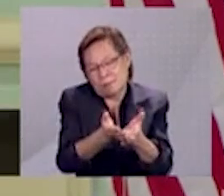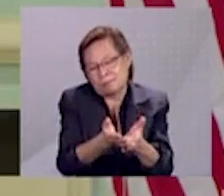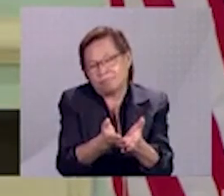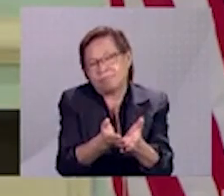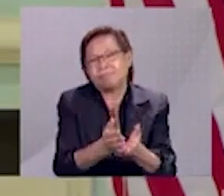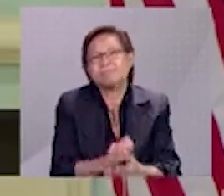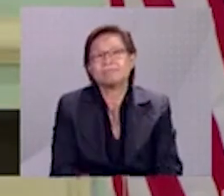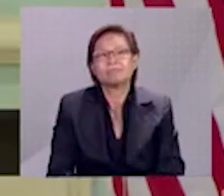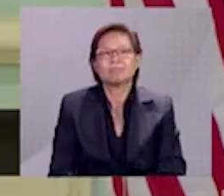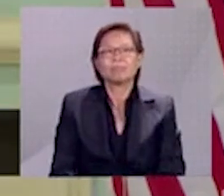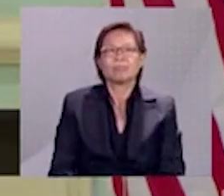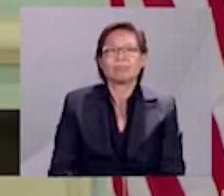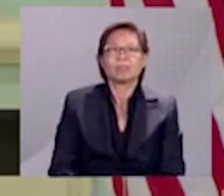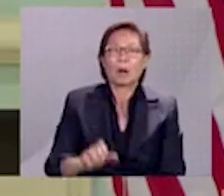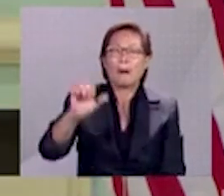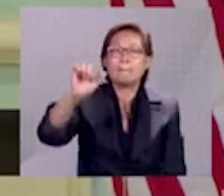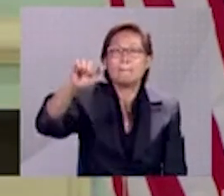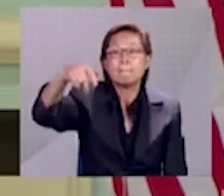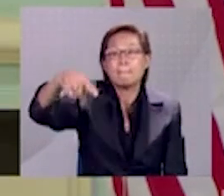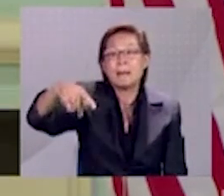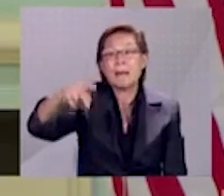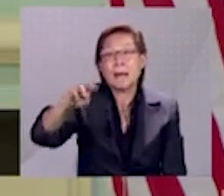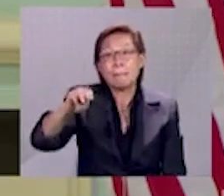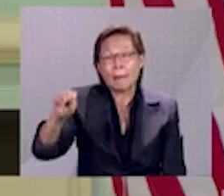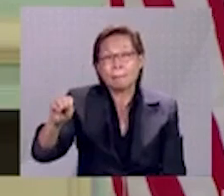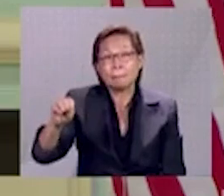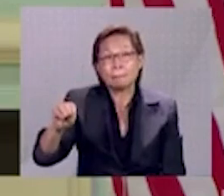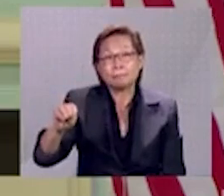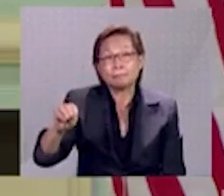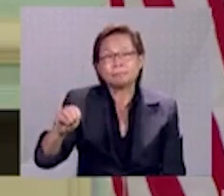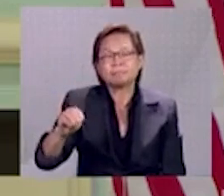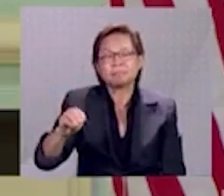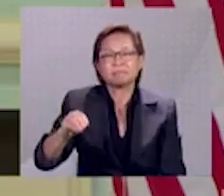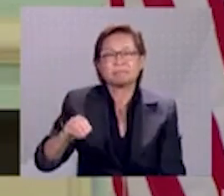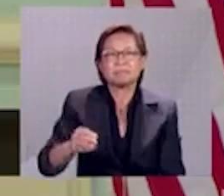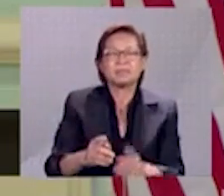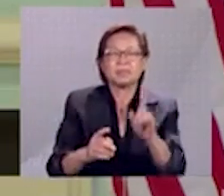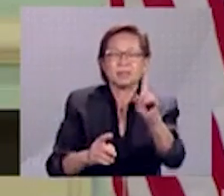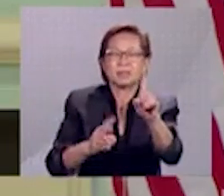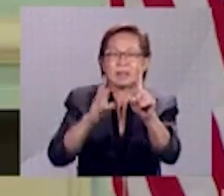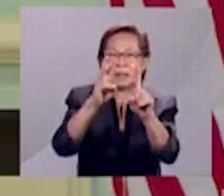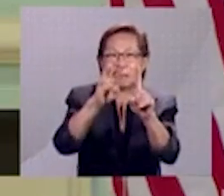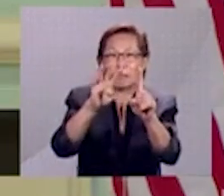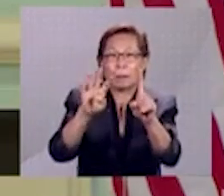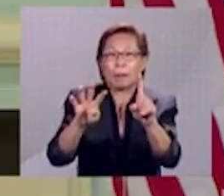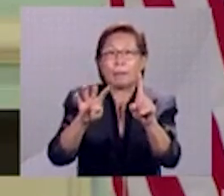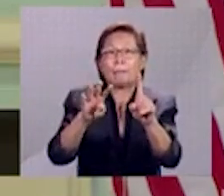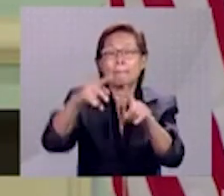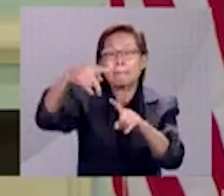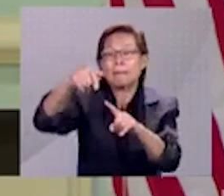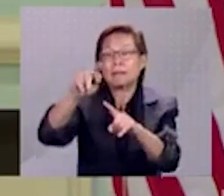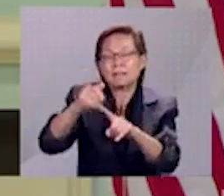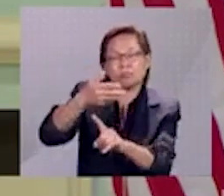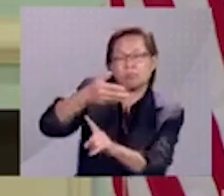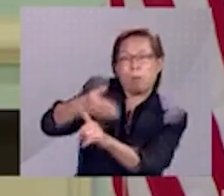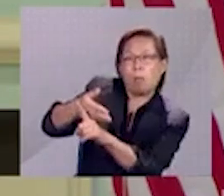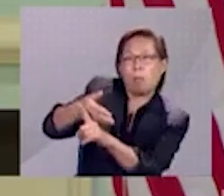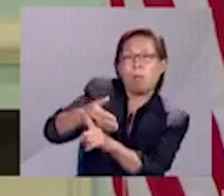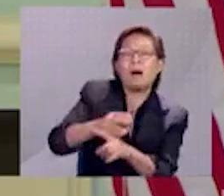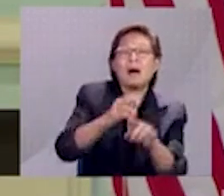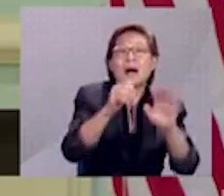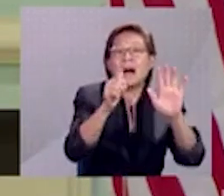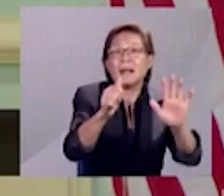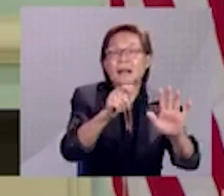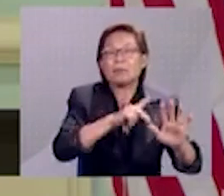Agensi penguatkuasa juga berjaya mengusir 164 parti, 6 tekong